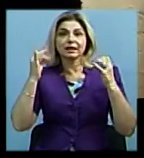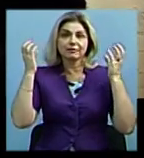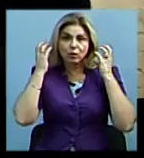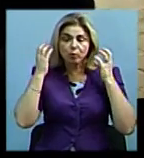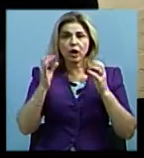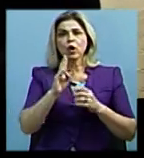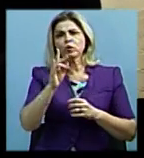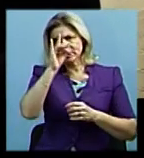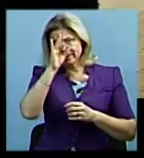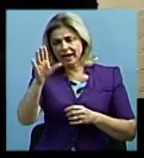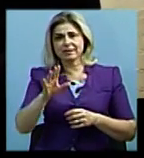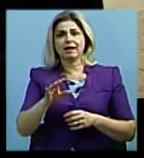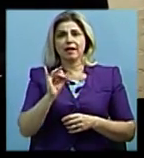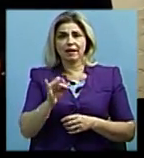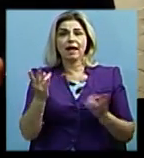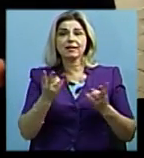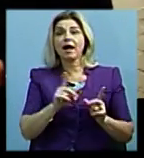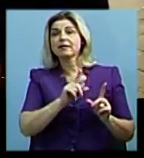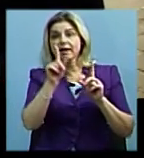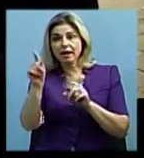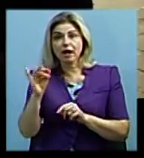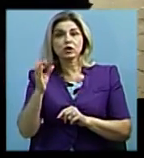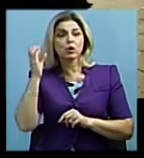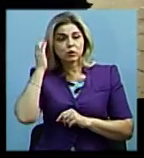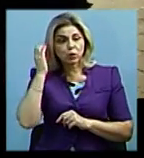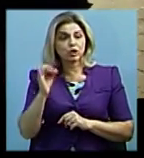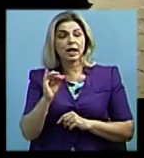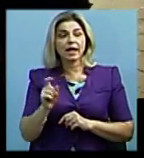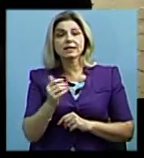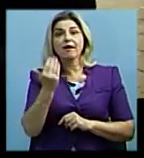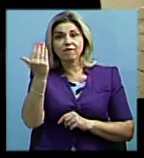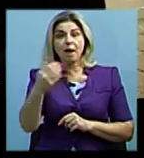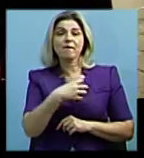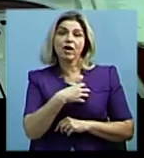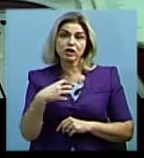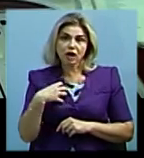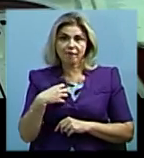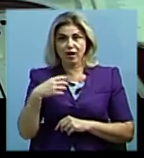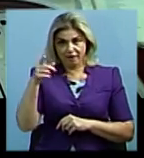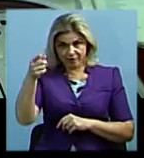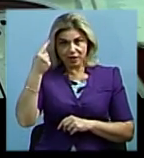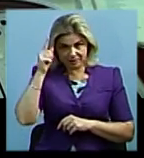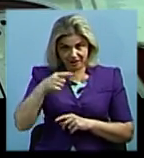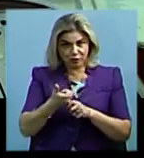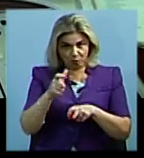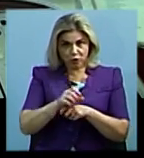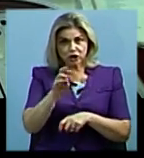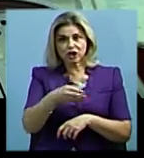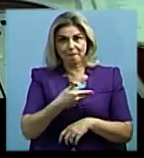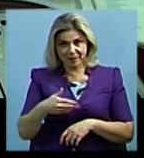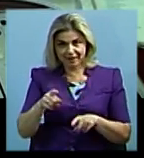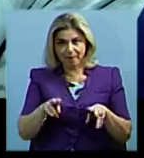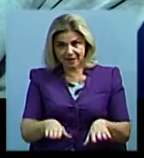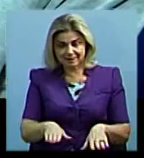суперзірка і треба їхати, а ми говоримо, слухайте, друзі, але вам з Варшави швидше доїхати, чи нам звідси. Окрім того, на відміну від